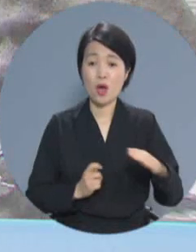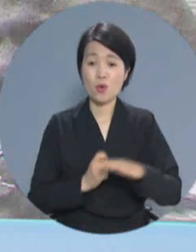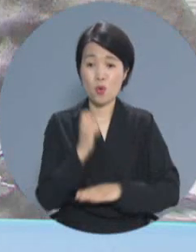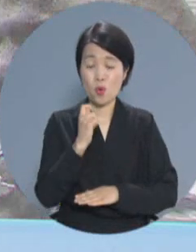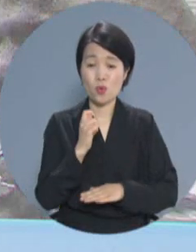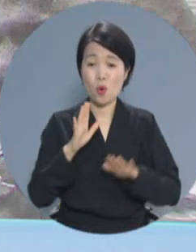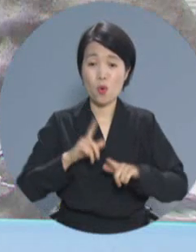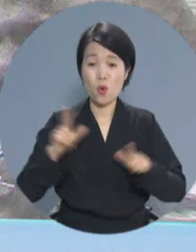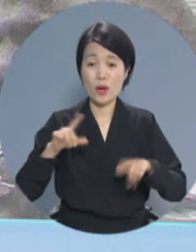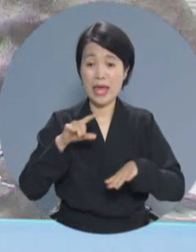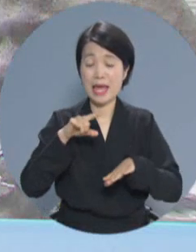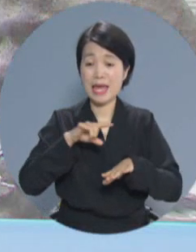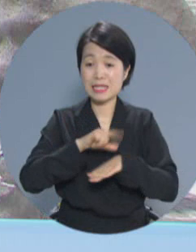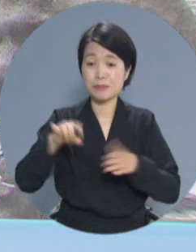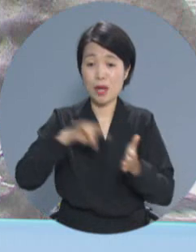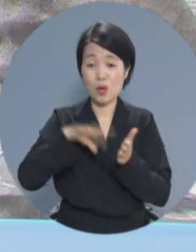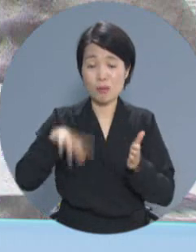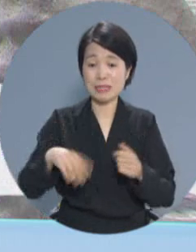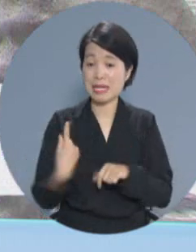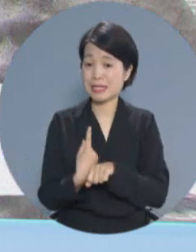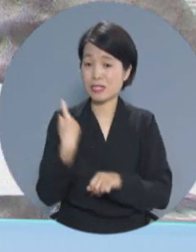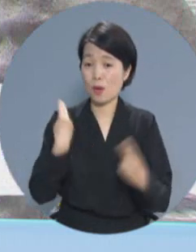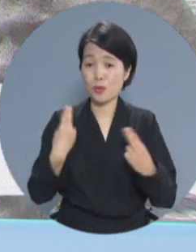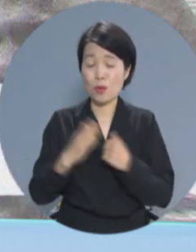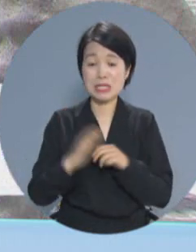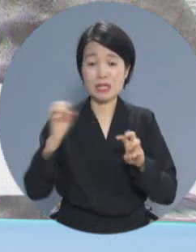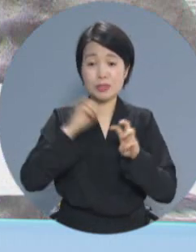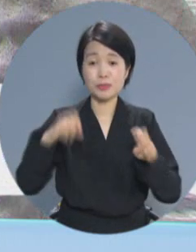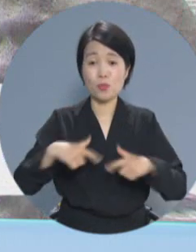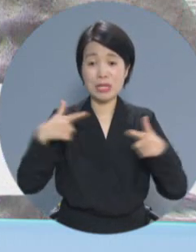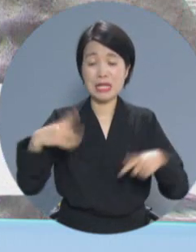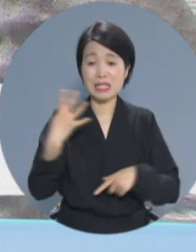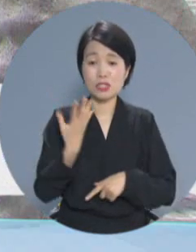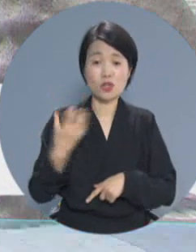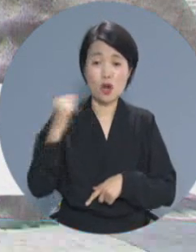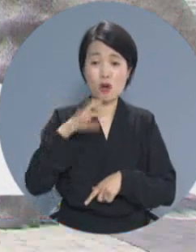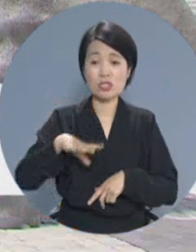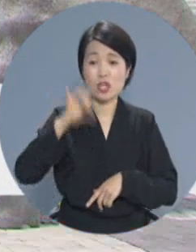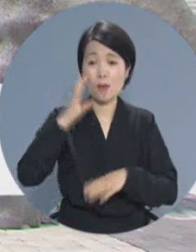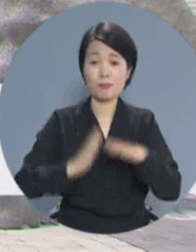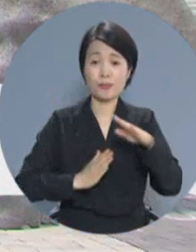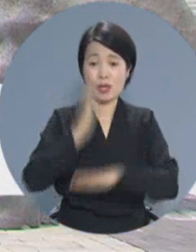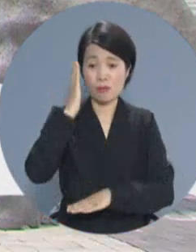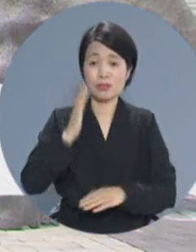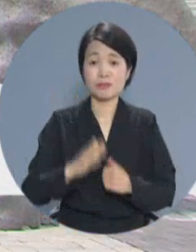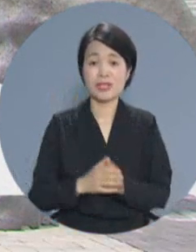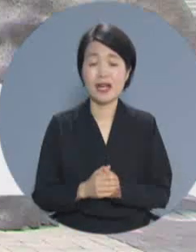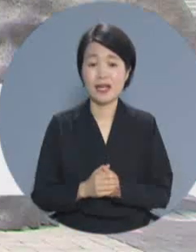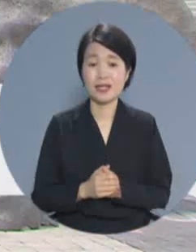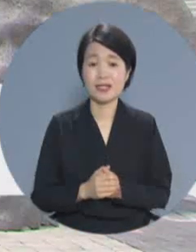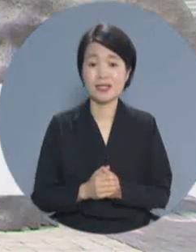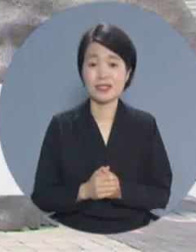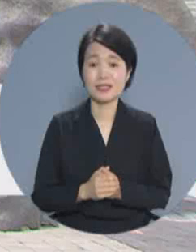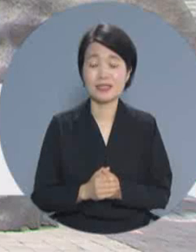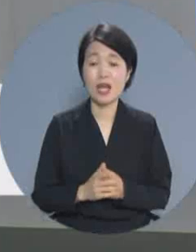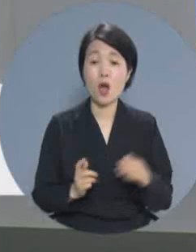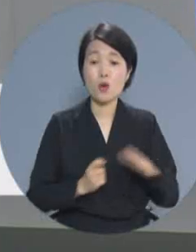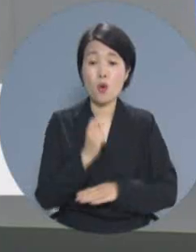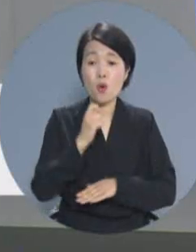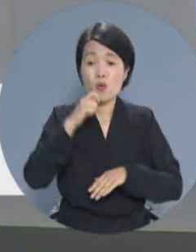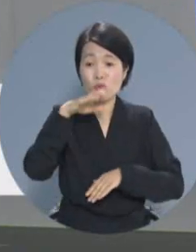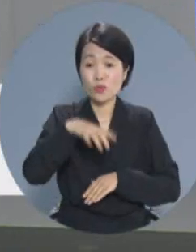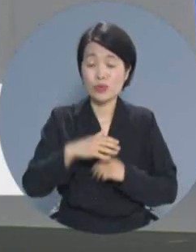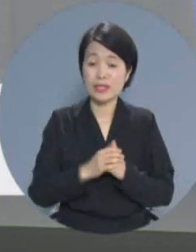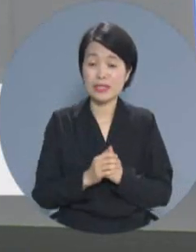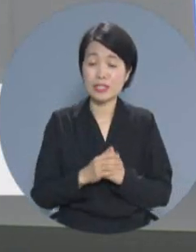고흥군의 올해 지방교부세가 전년 대비 30%나 늘면서 4천억 원대를 처음으로 넘어섰습니다. 고흥군은 올해